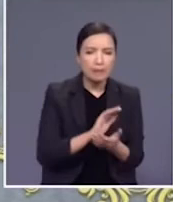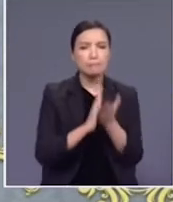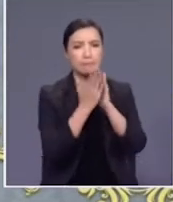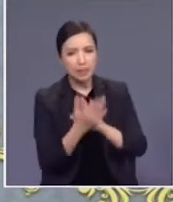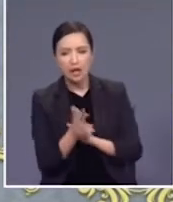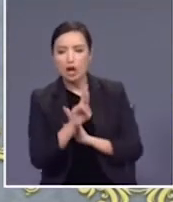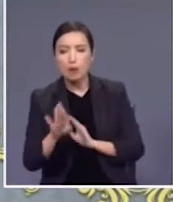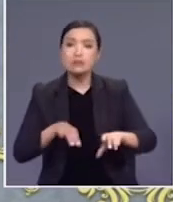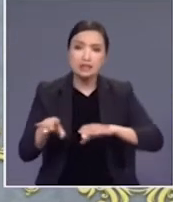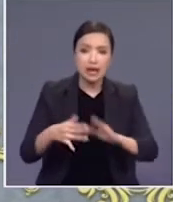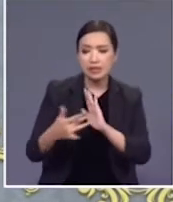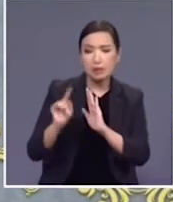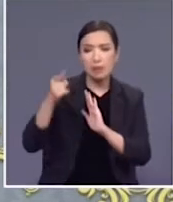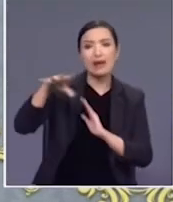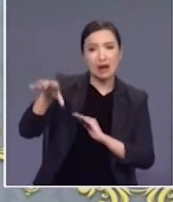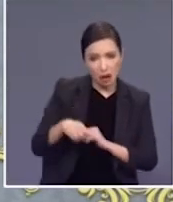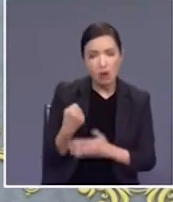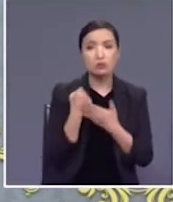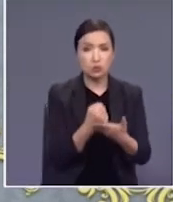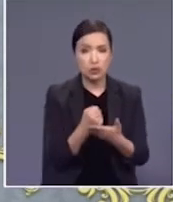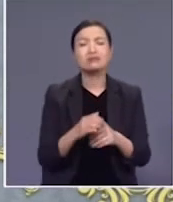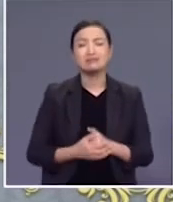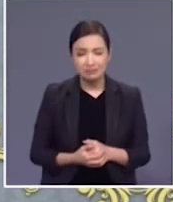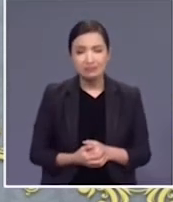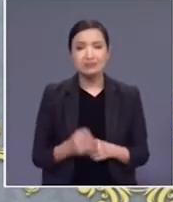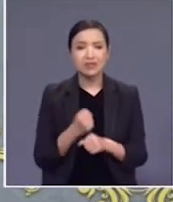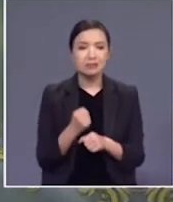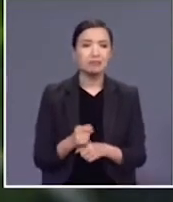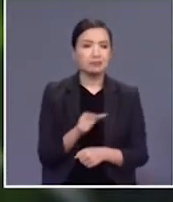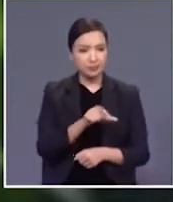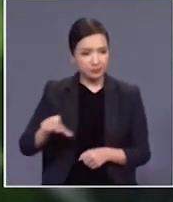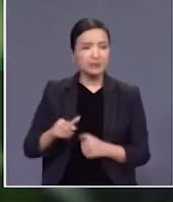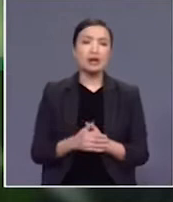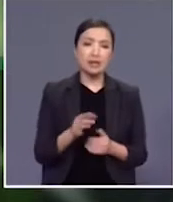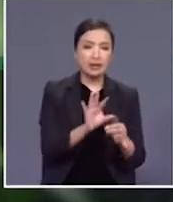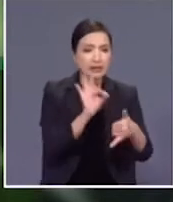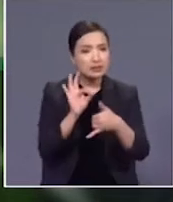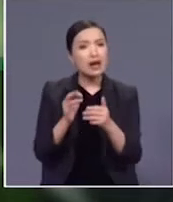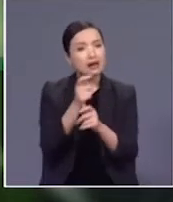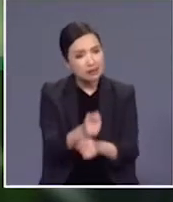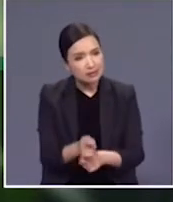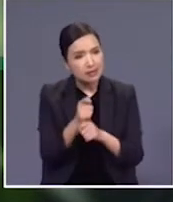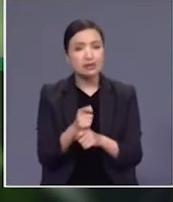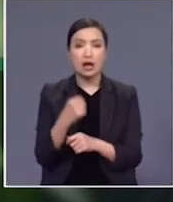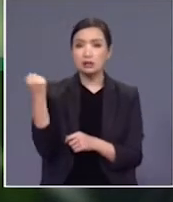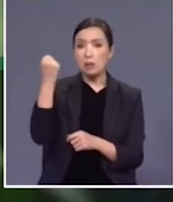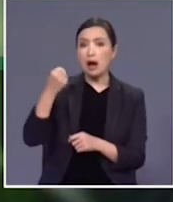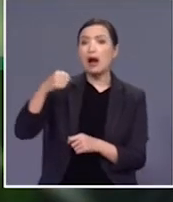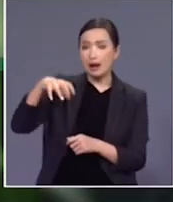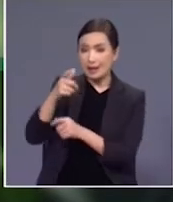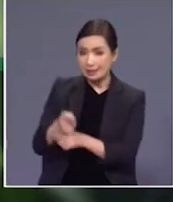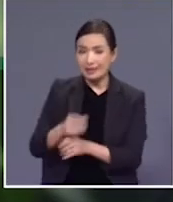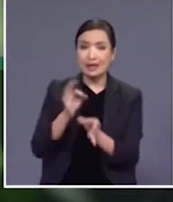การและการใช้เทคโนโลยีสมัยใหม่หรือสมาร์ทฟาร์มิงก็ได้มีการคัดเลือกเกษตรกรโดยสภาเกษตรกรแห่งชาติและธนาคารเพื่อการเกษ